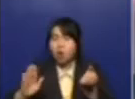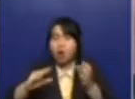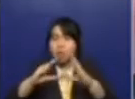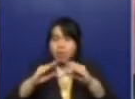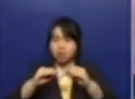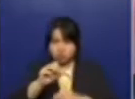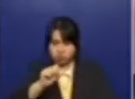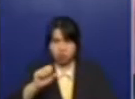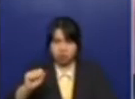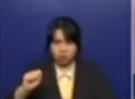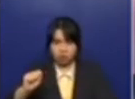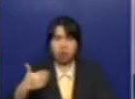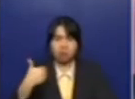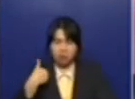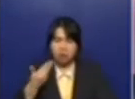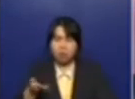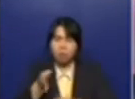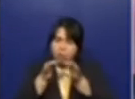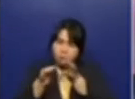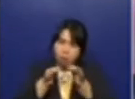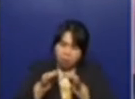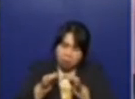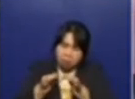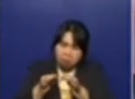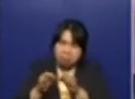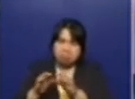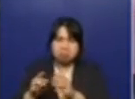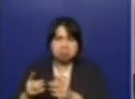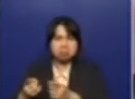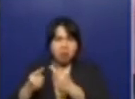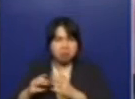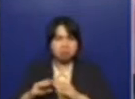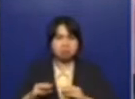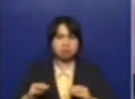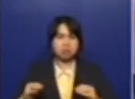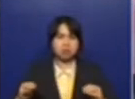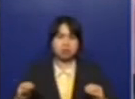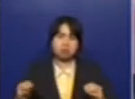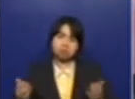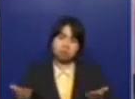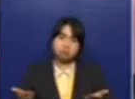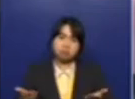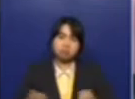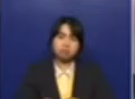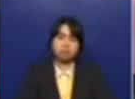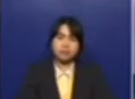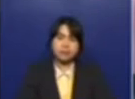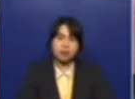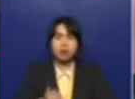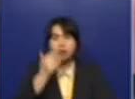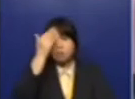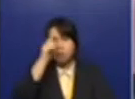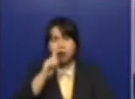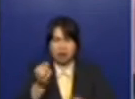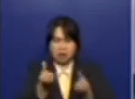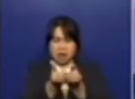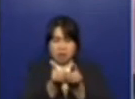รก็ยังไม่ได้รับการตอบสนองในเรื่องดังกล่าวแต่อย่างใดเขาเห็นว่ารัฐธรรมนูญ